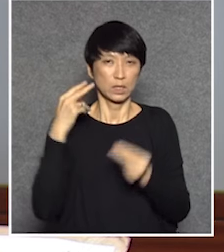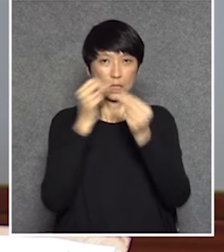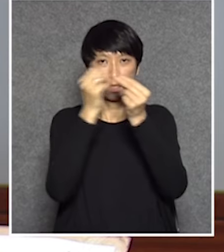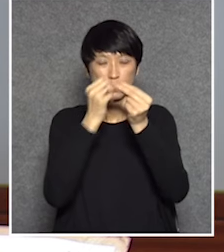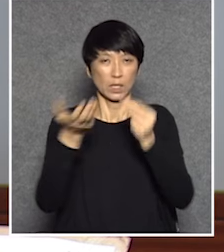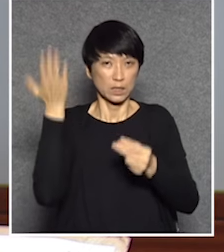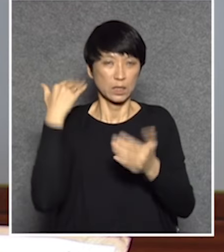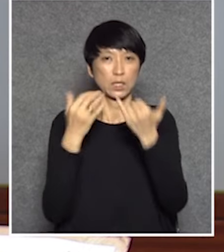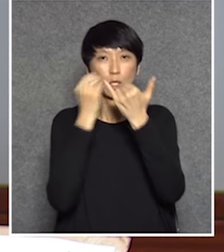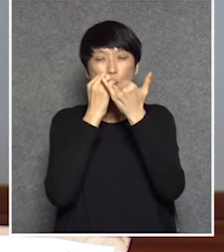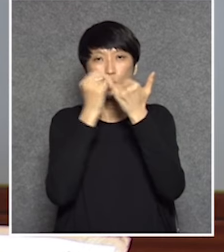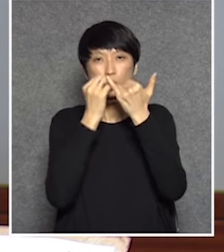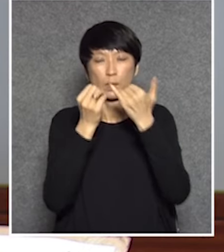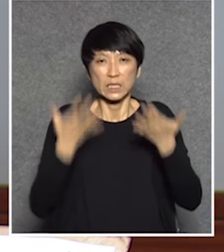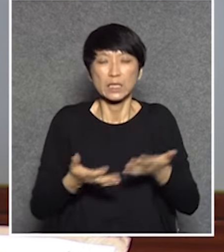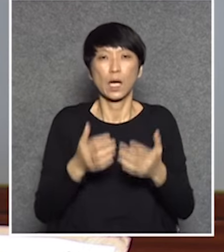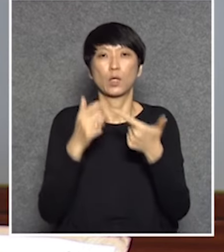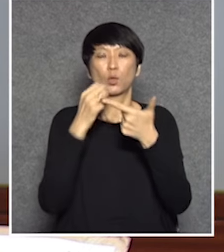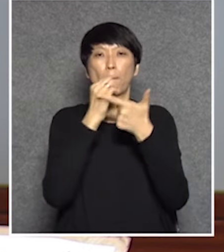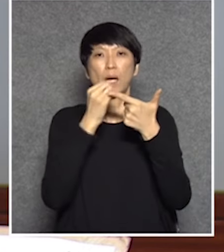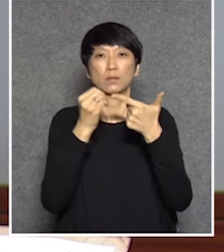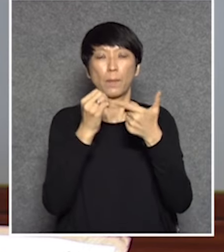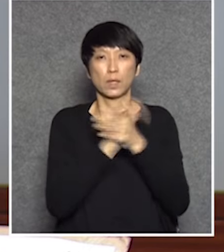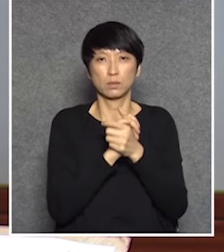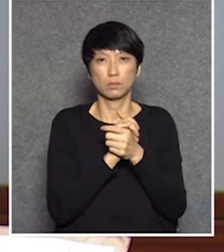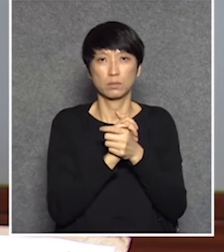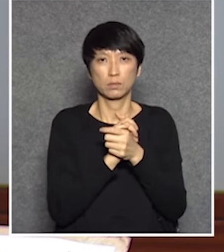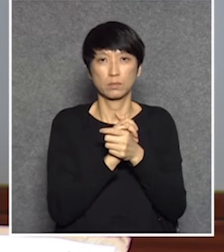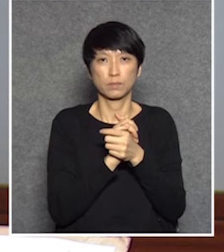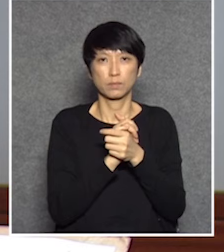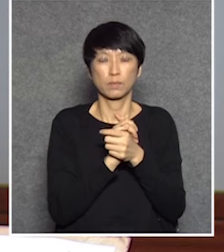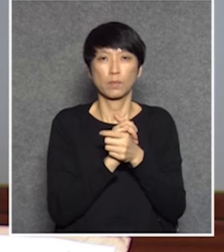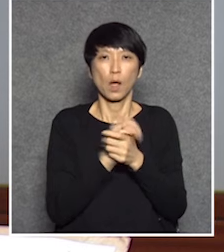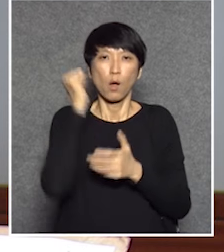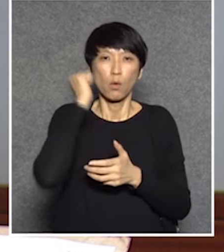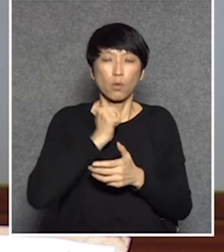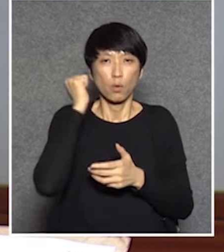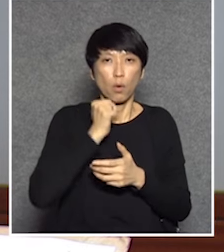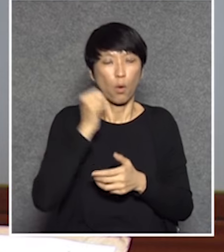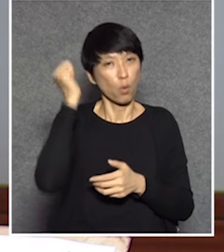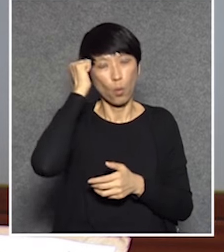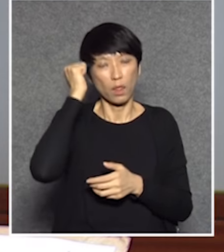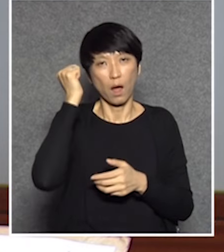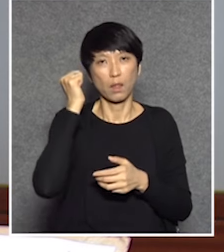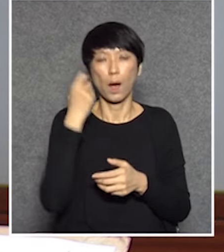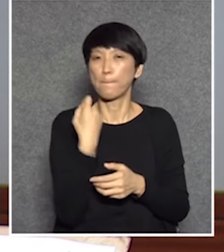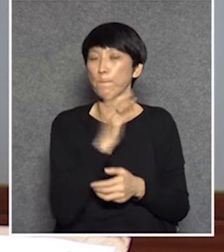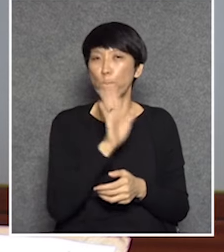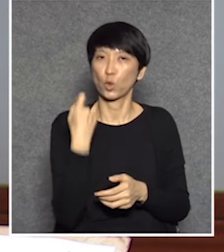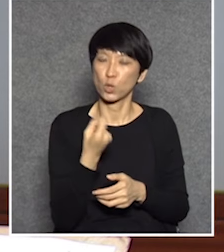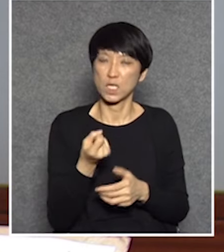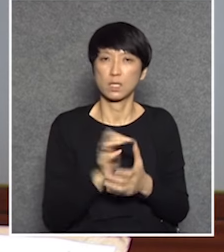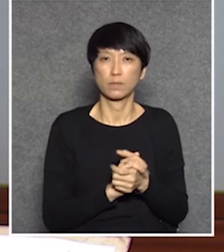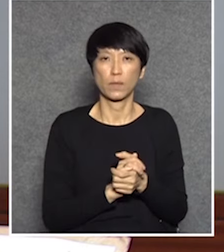歲，而家都已經是八十歲噶啦。人心七十古來稀，即係話佢冇